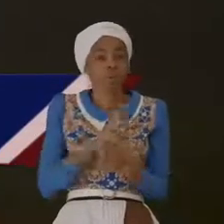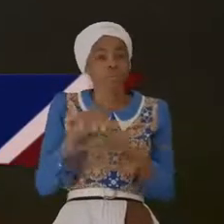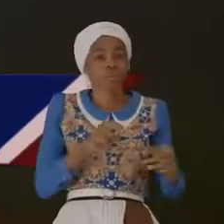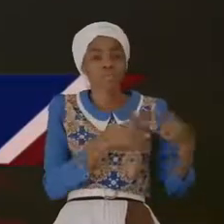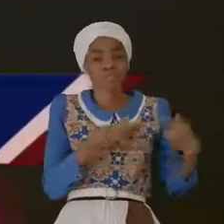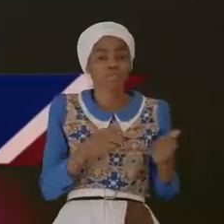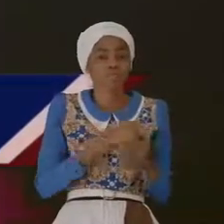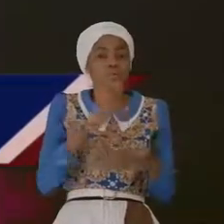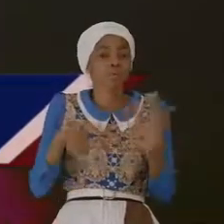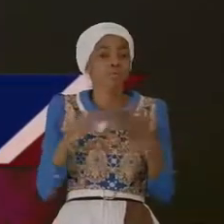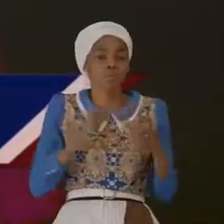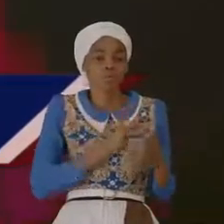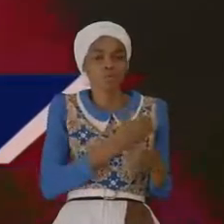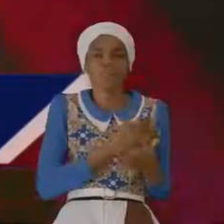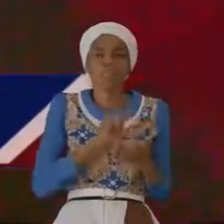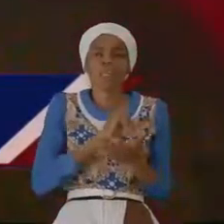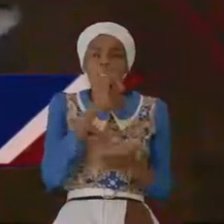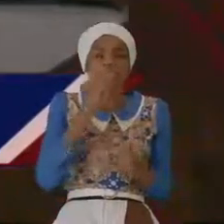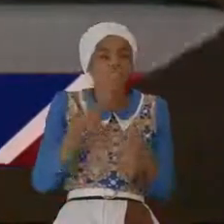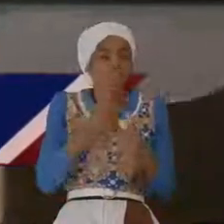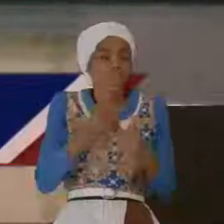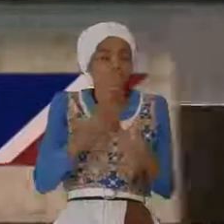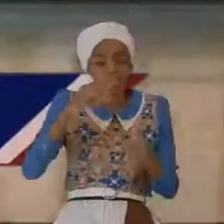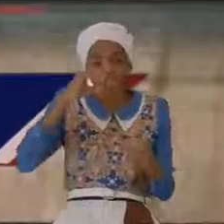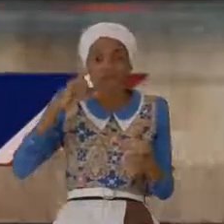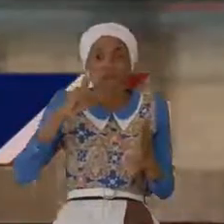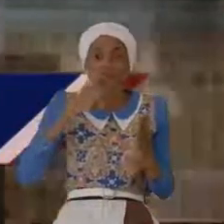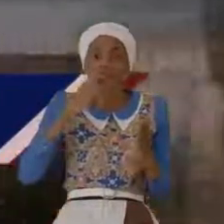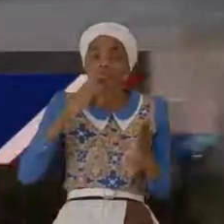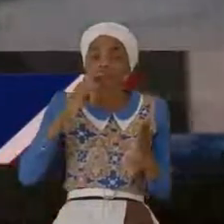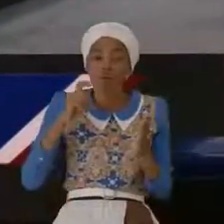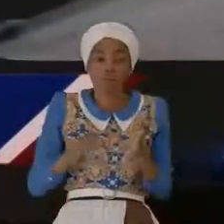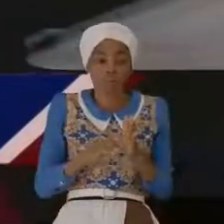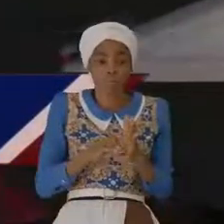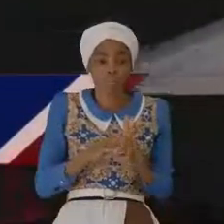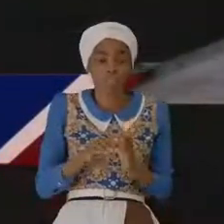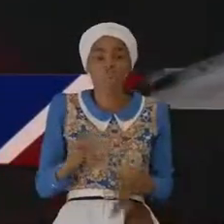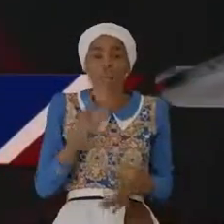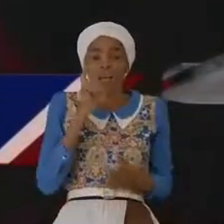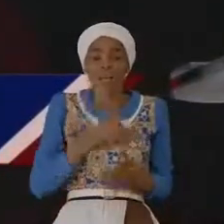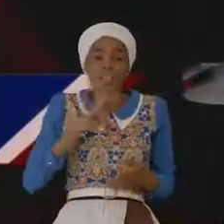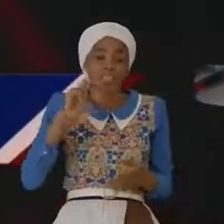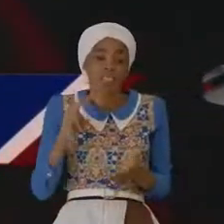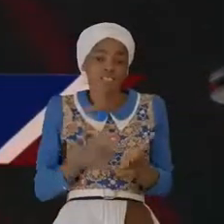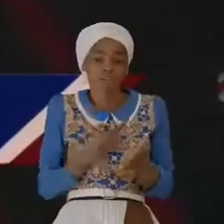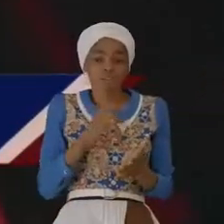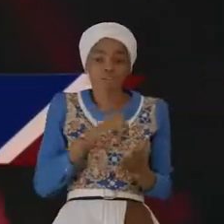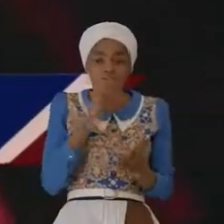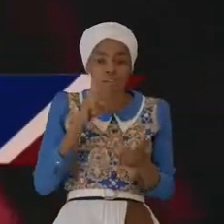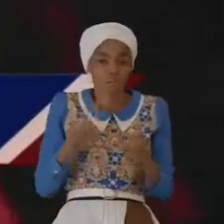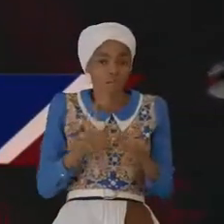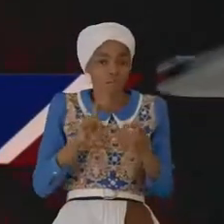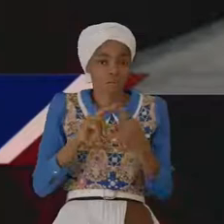force. C'est le premier commandement et le second lui est semblable. Tu aimeras ton prochain comme